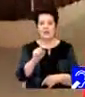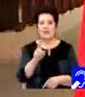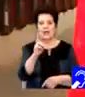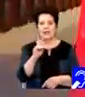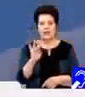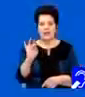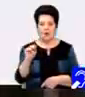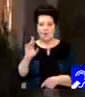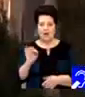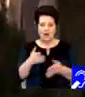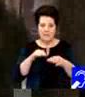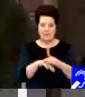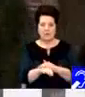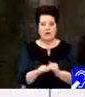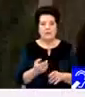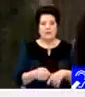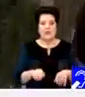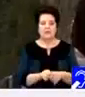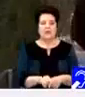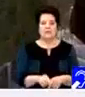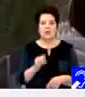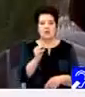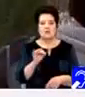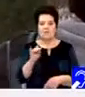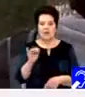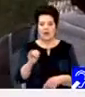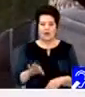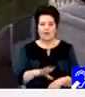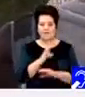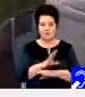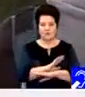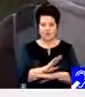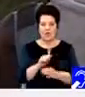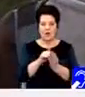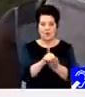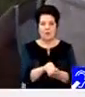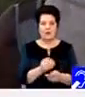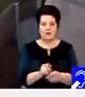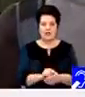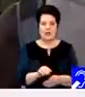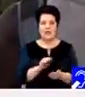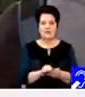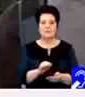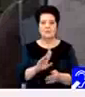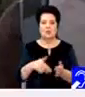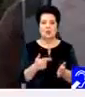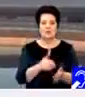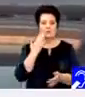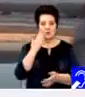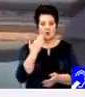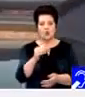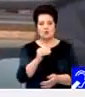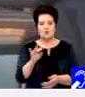Cricova. Istoricul român Neagu Giuvara a fost înmormântat astăzi cu onoruri militare la cimitirul Belu din București. Giuvara